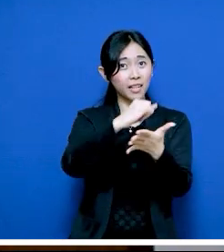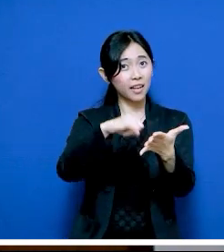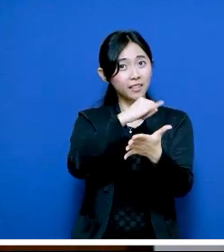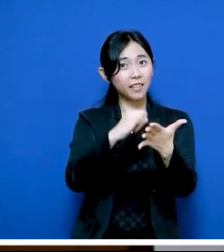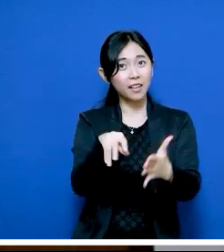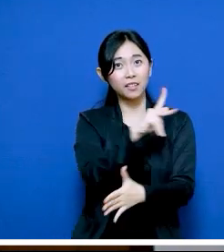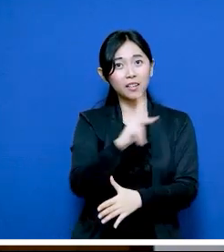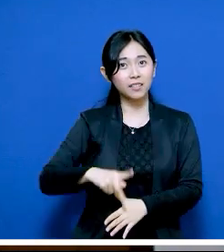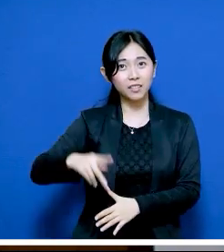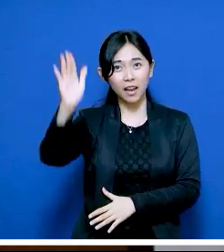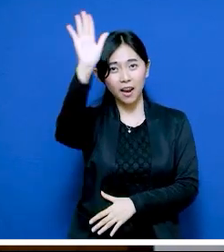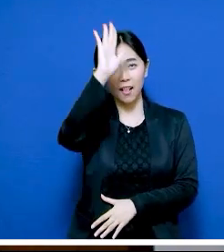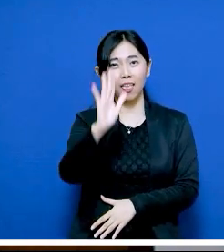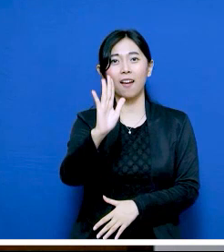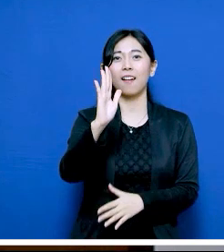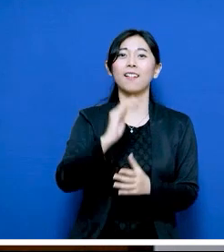nilai-nilai kerajaan Allah,